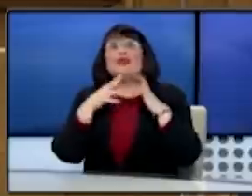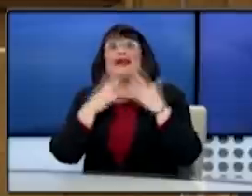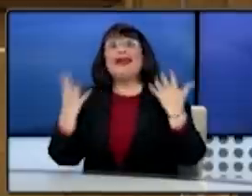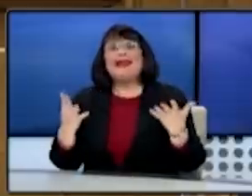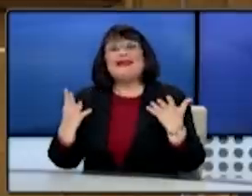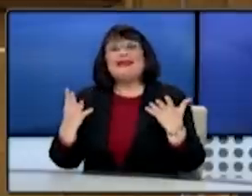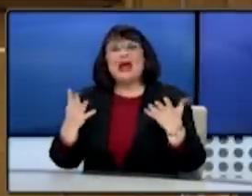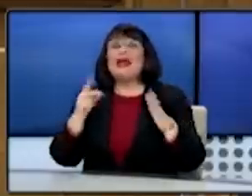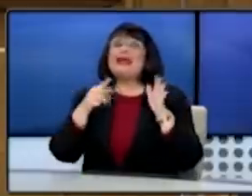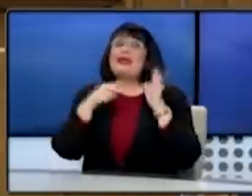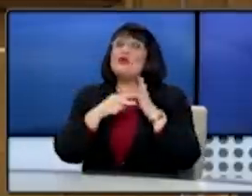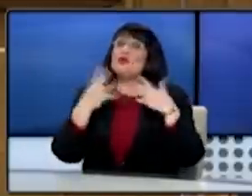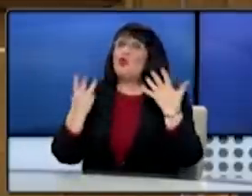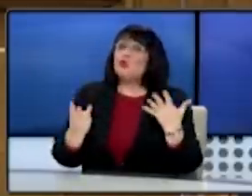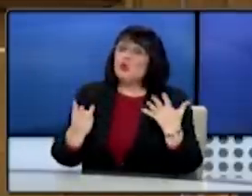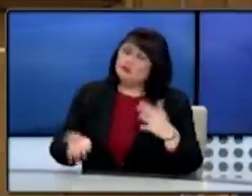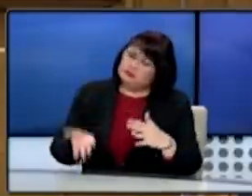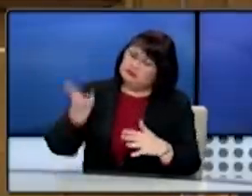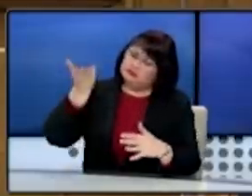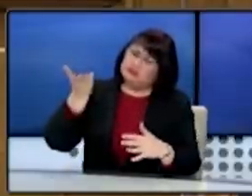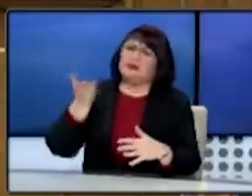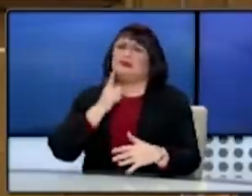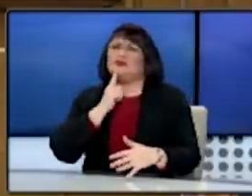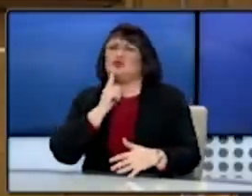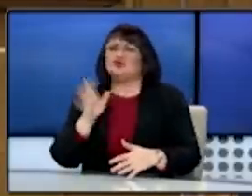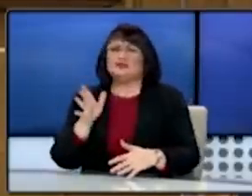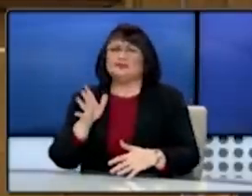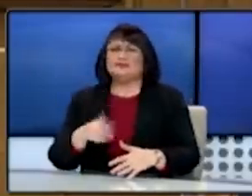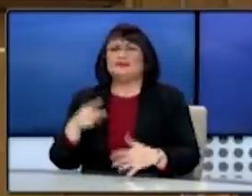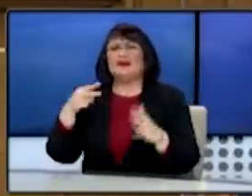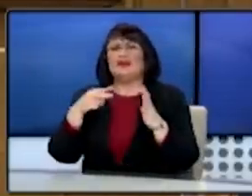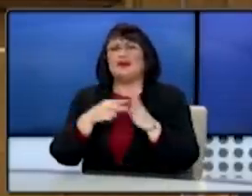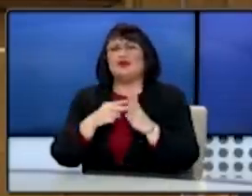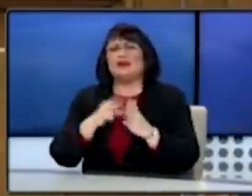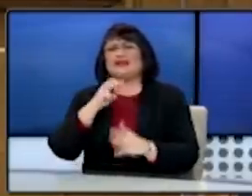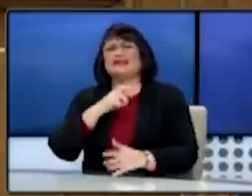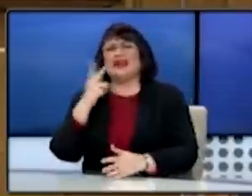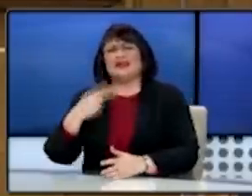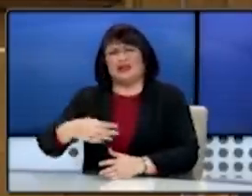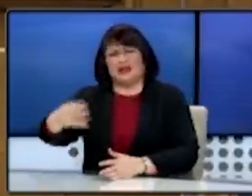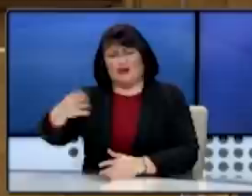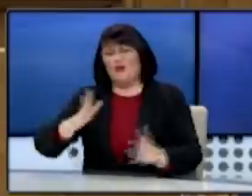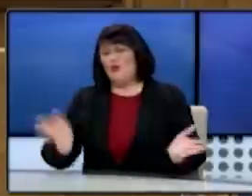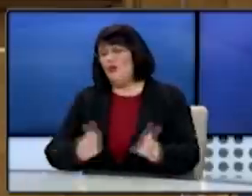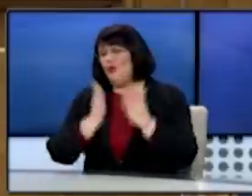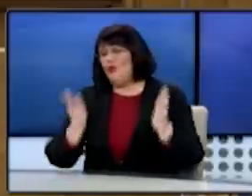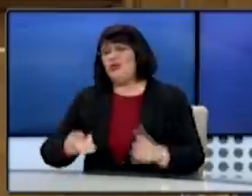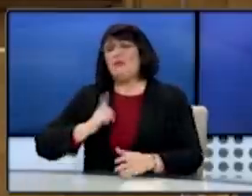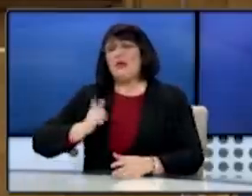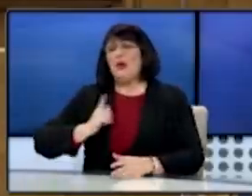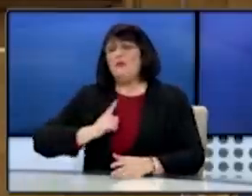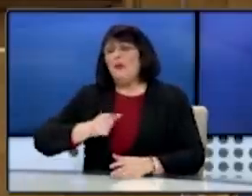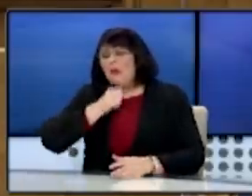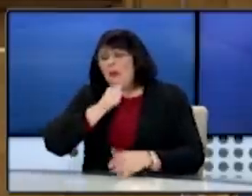του 2008. Δηλαδή, κάπου στο 2032, δηλαδή ζήσε μάη μου να φας τριφύλι. Και όλα